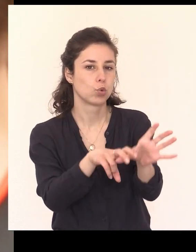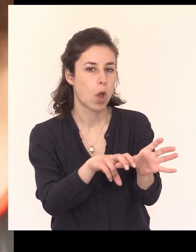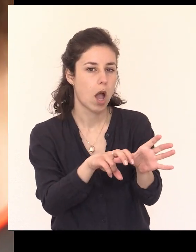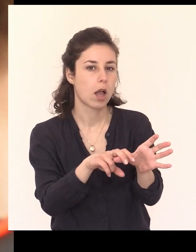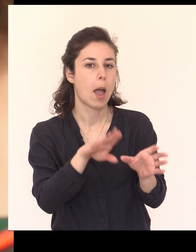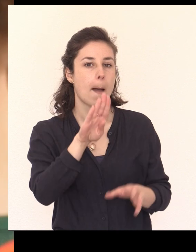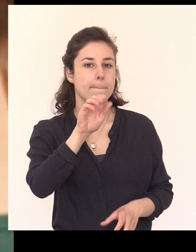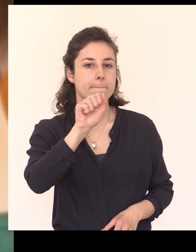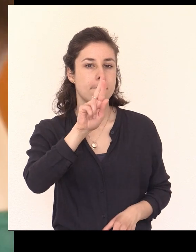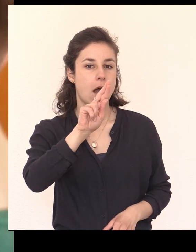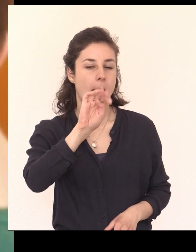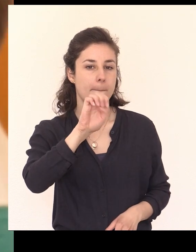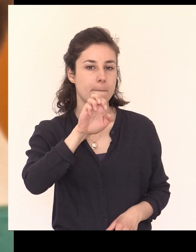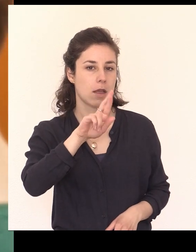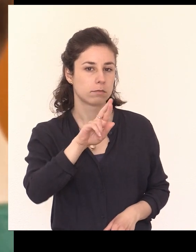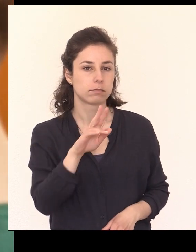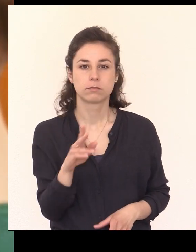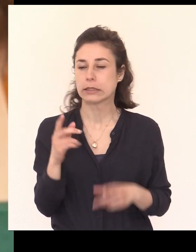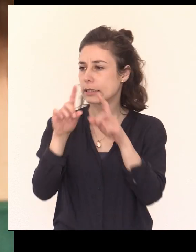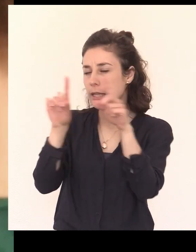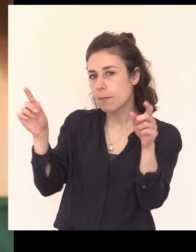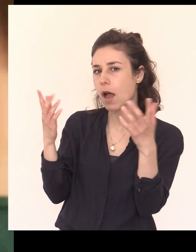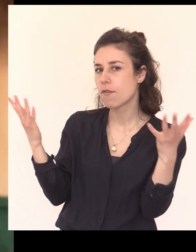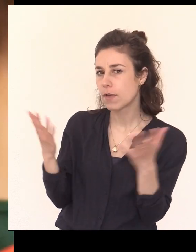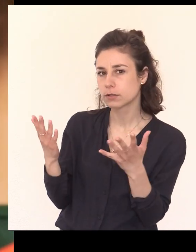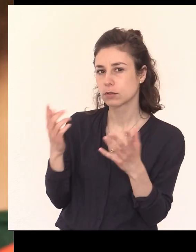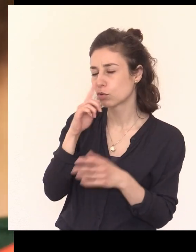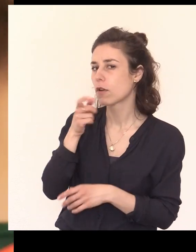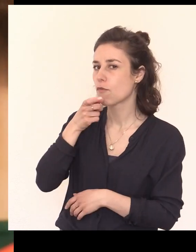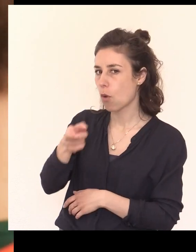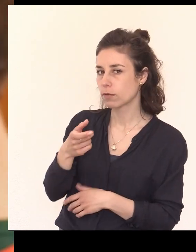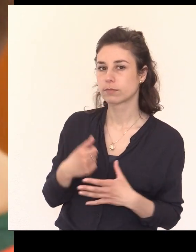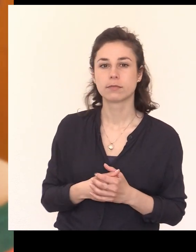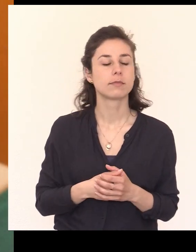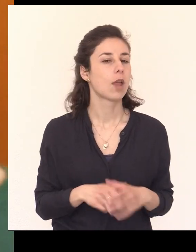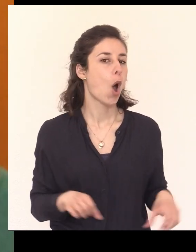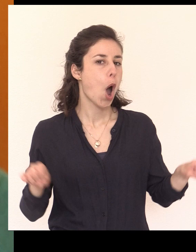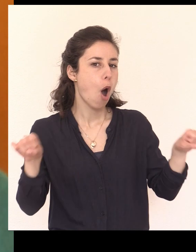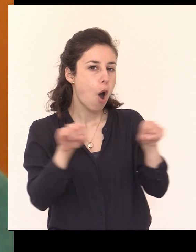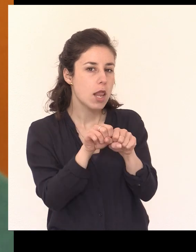Online-Zugang, Barmer. Worum geht es? Ein Stichwort genügt mir schon.